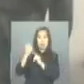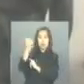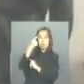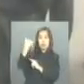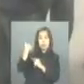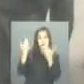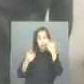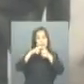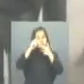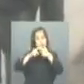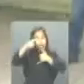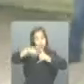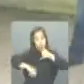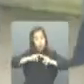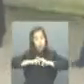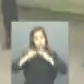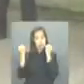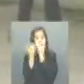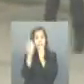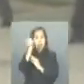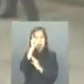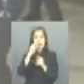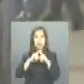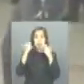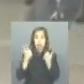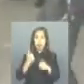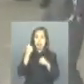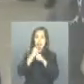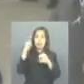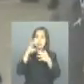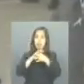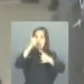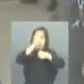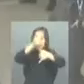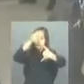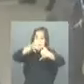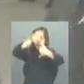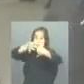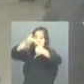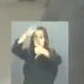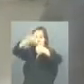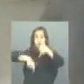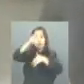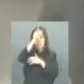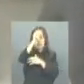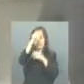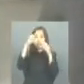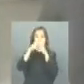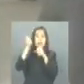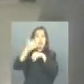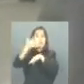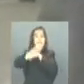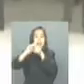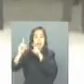ส่วนตัวคดีทำร้ายผู้สมัครและหัวคะแนนที่มีแนวโน้มเพิ่มขึ้นทำให้ตำรวจหลายพื้นที่ต้องฝึกทบทวนทักษ